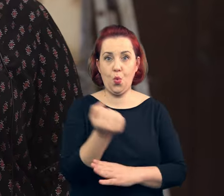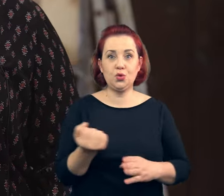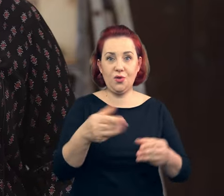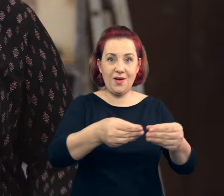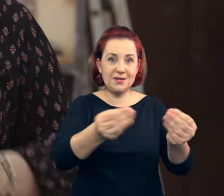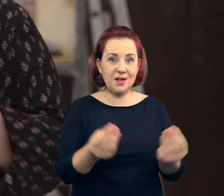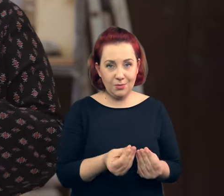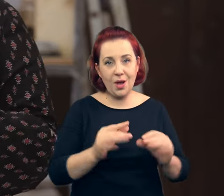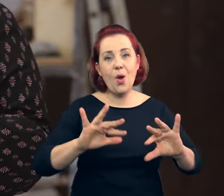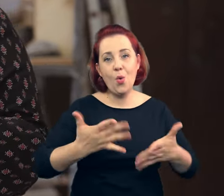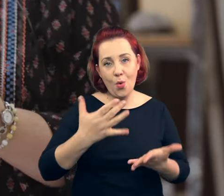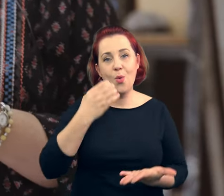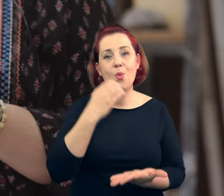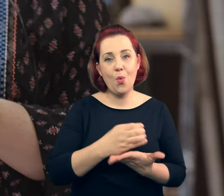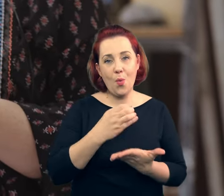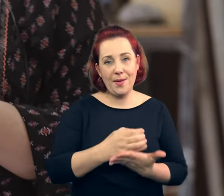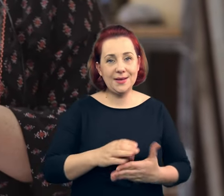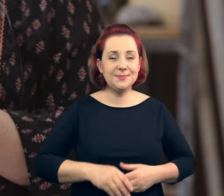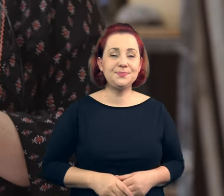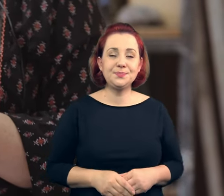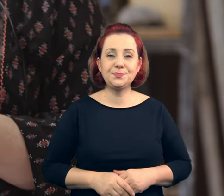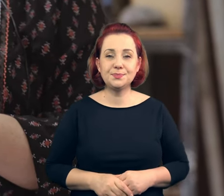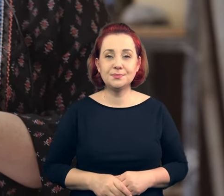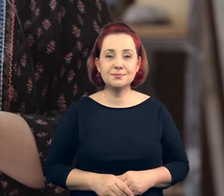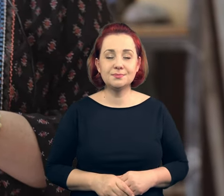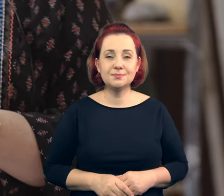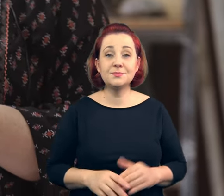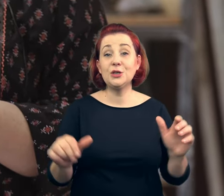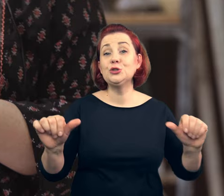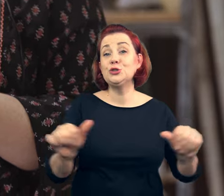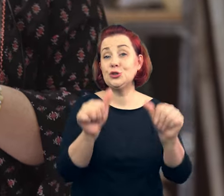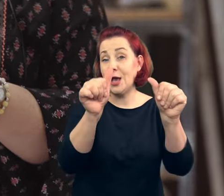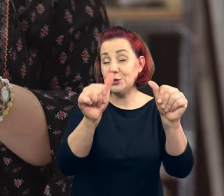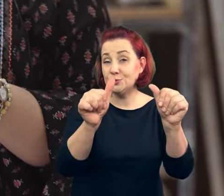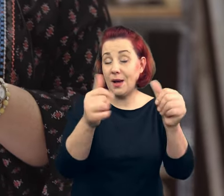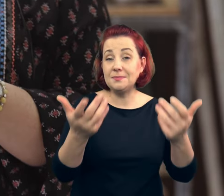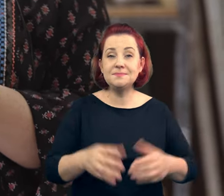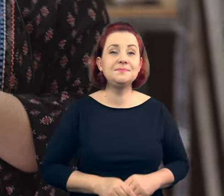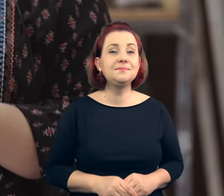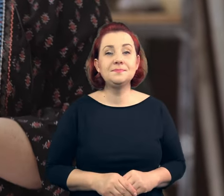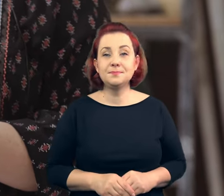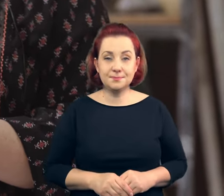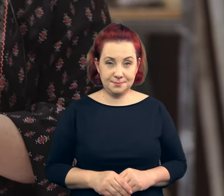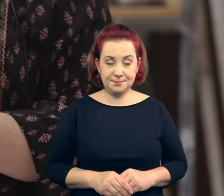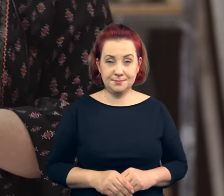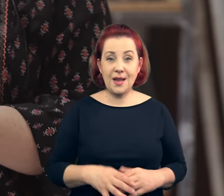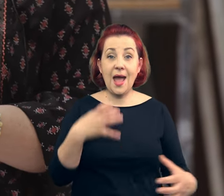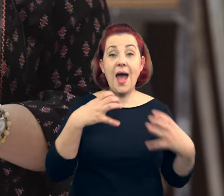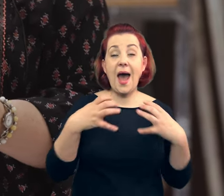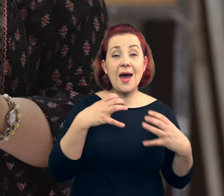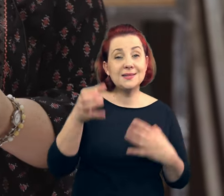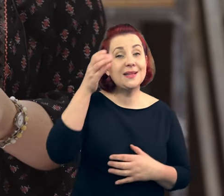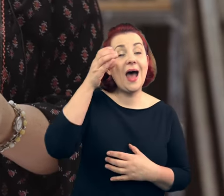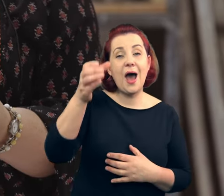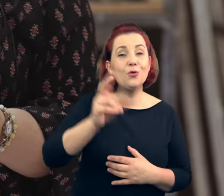to kubeczek, forma rzeźby, artysty Bogusława Dobrowolskiego,